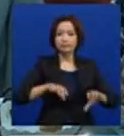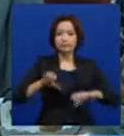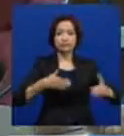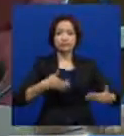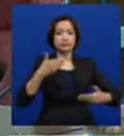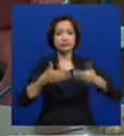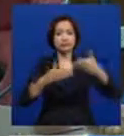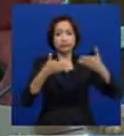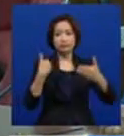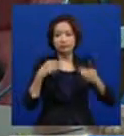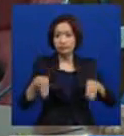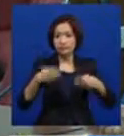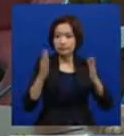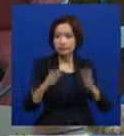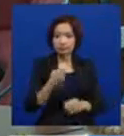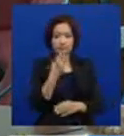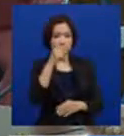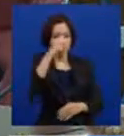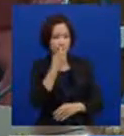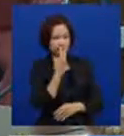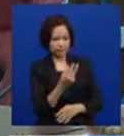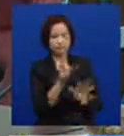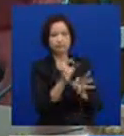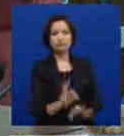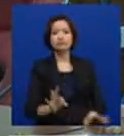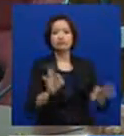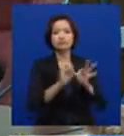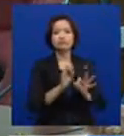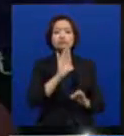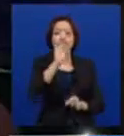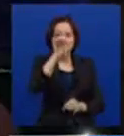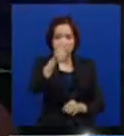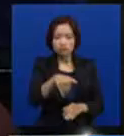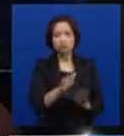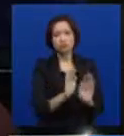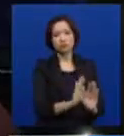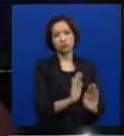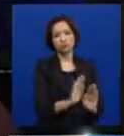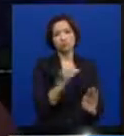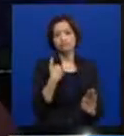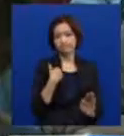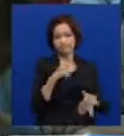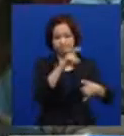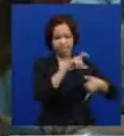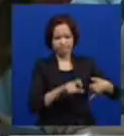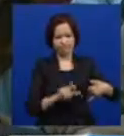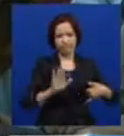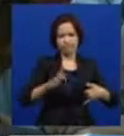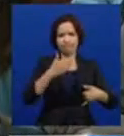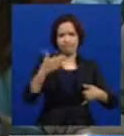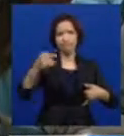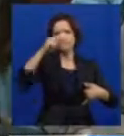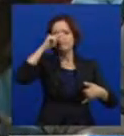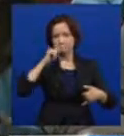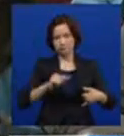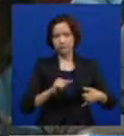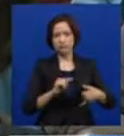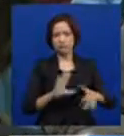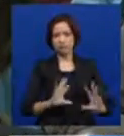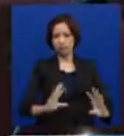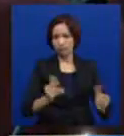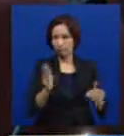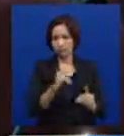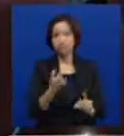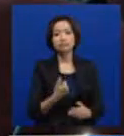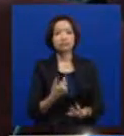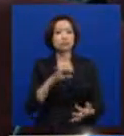ขึ้นเพื่อให้คนไทยเห็นถึงความสำคัญในการอนุรักษ์ช้างซึ่งเป็นสัญลักษณ์ของชาติไม่ให้สูญพันธุ์นอกจากนี้ยังเป็นการป